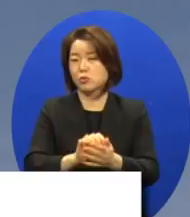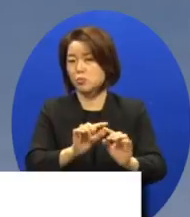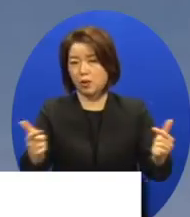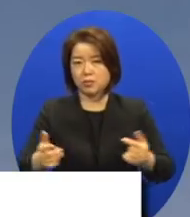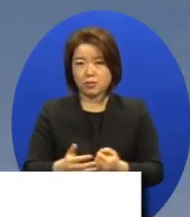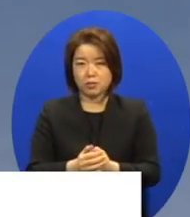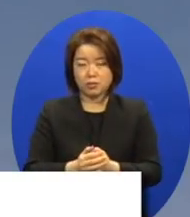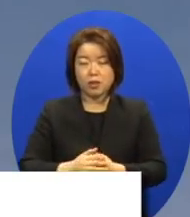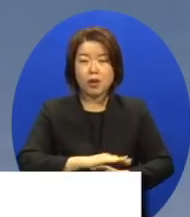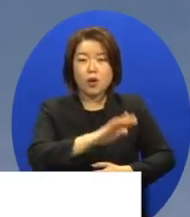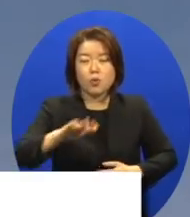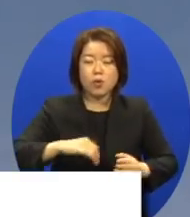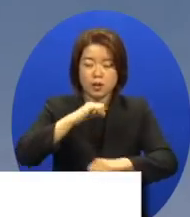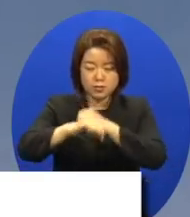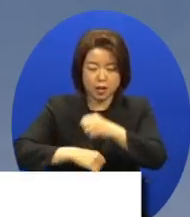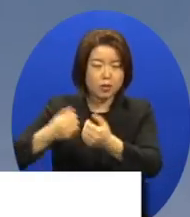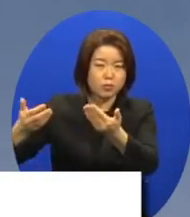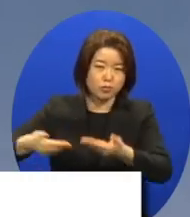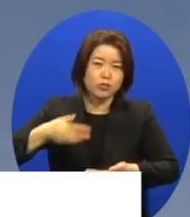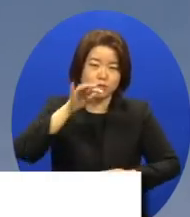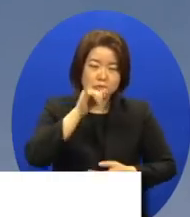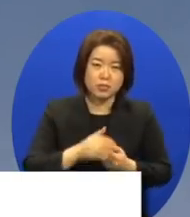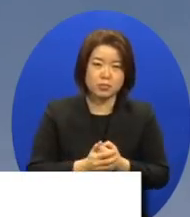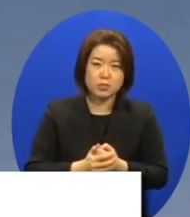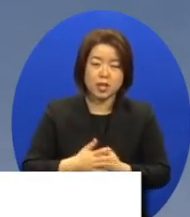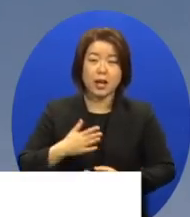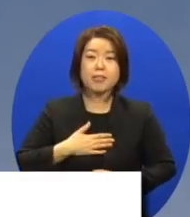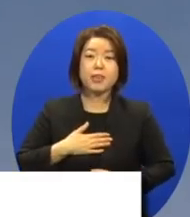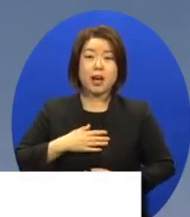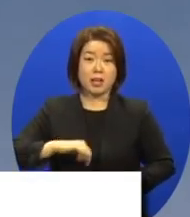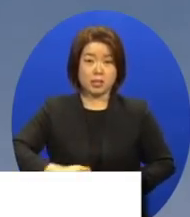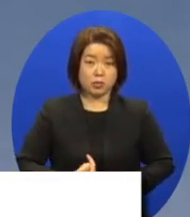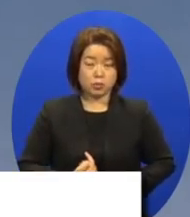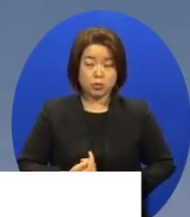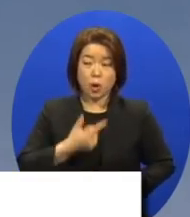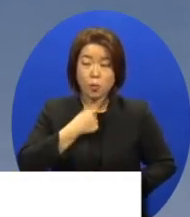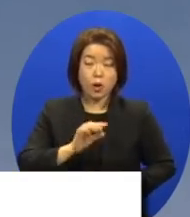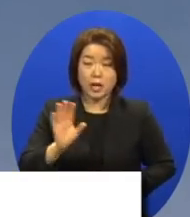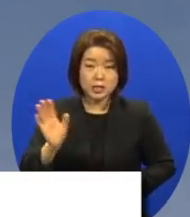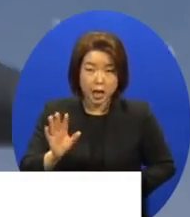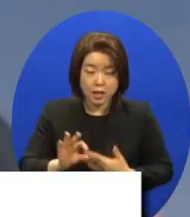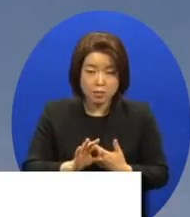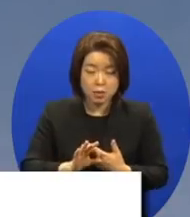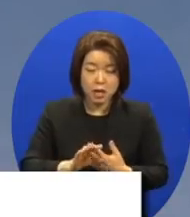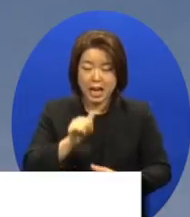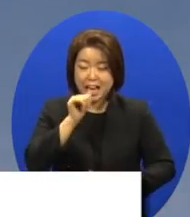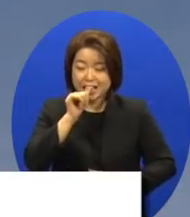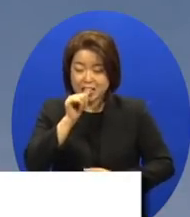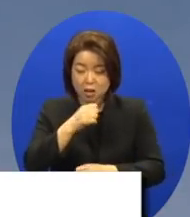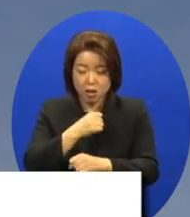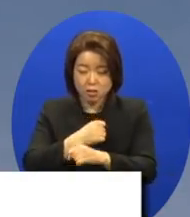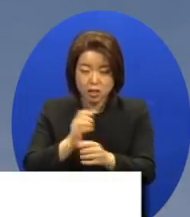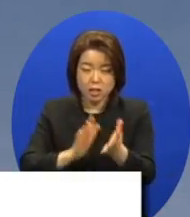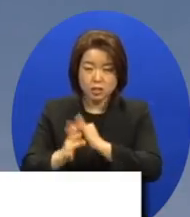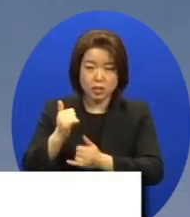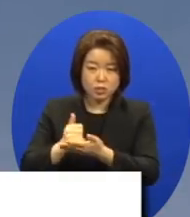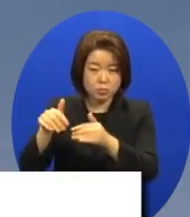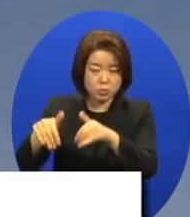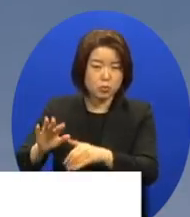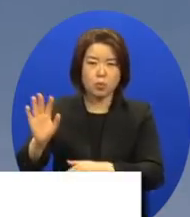우리에게 자유를 주셨습니다 우리 스스로가 원하지 않으면 절대로 우리는 예수님의 종이 아닙니다